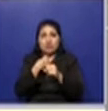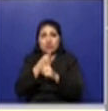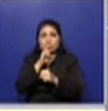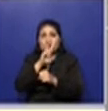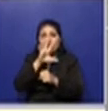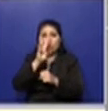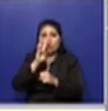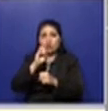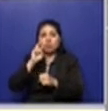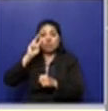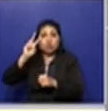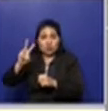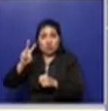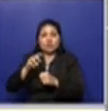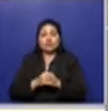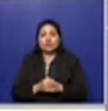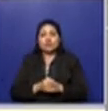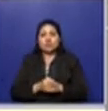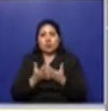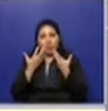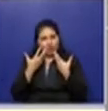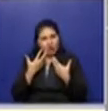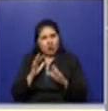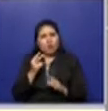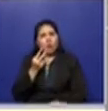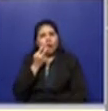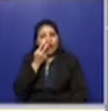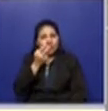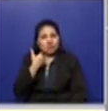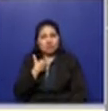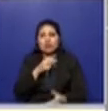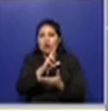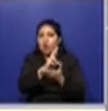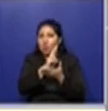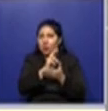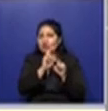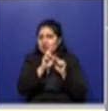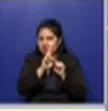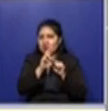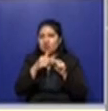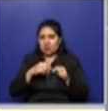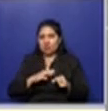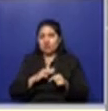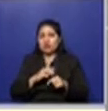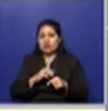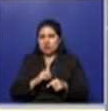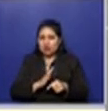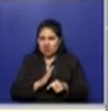2562นะครับเราก็เห็นว่ารางวัลต่างๆนั้นเป็นรางวัลที่น่าเชื่อถือ